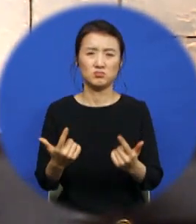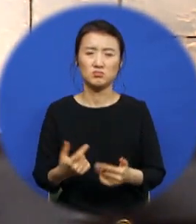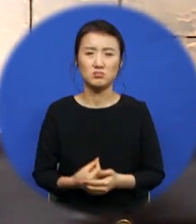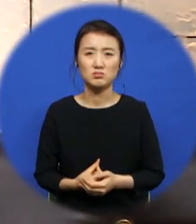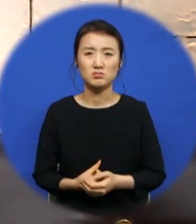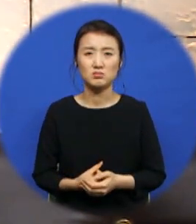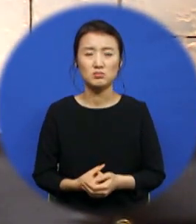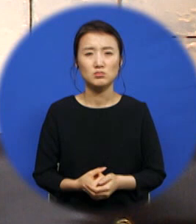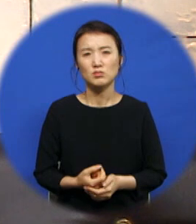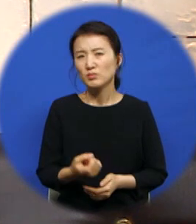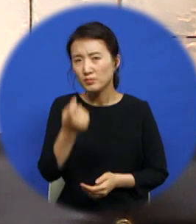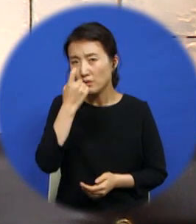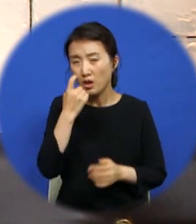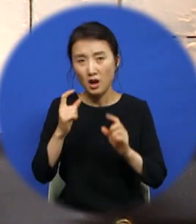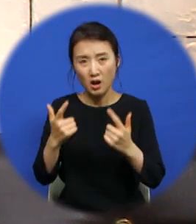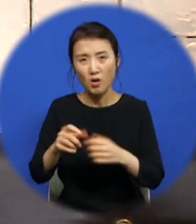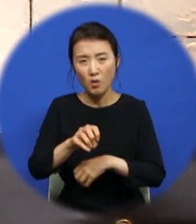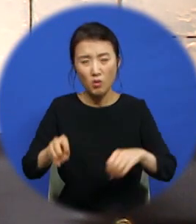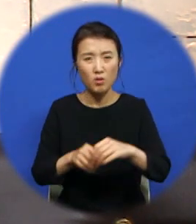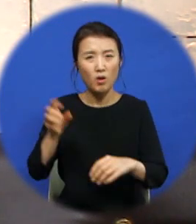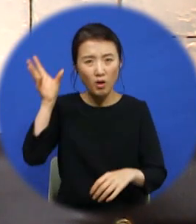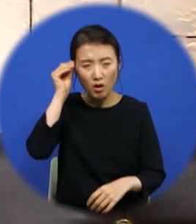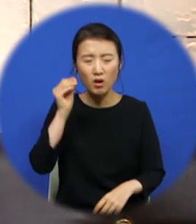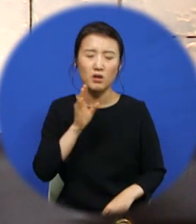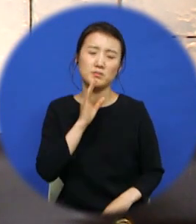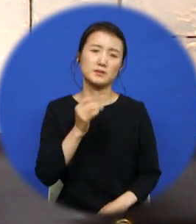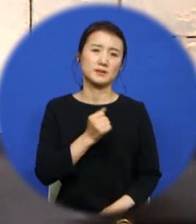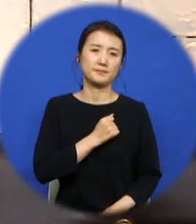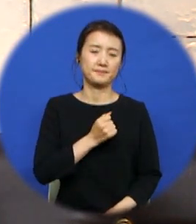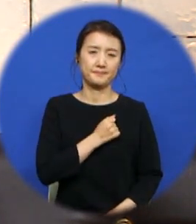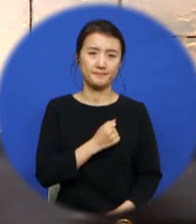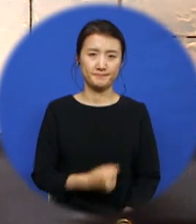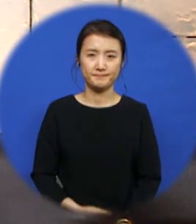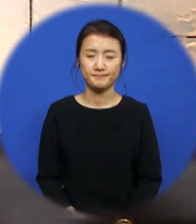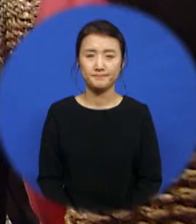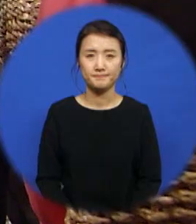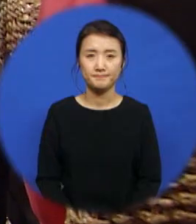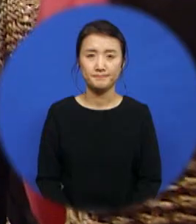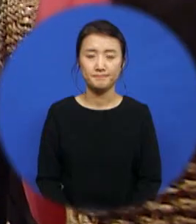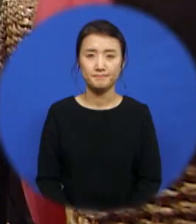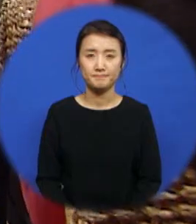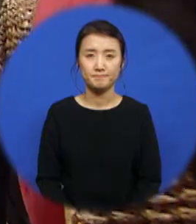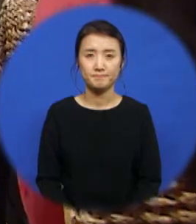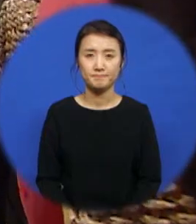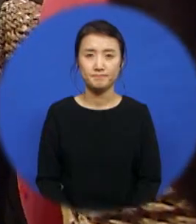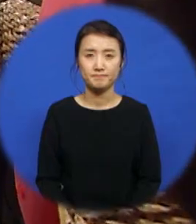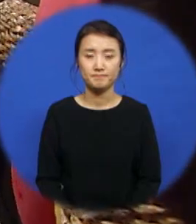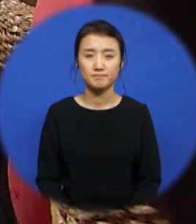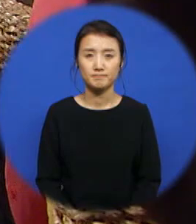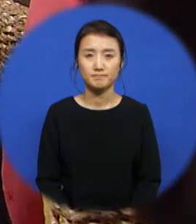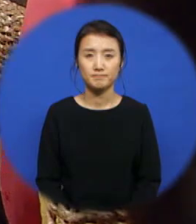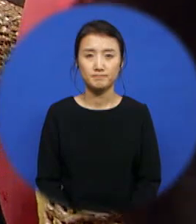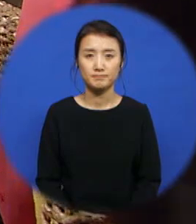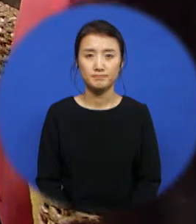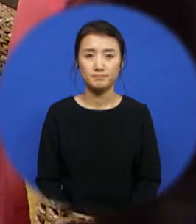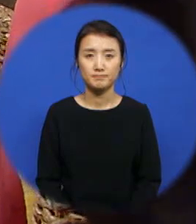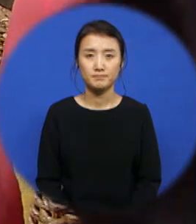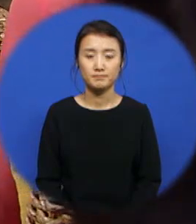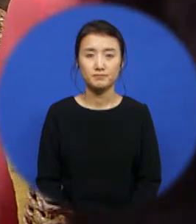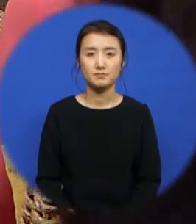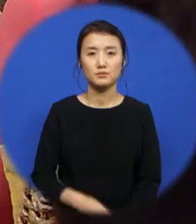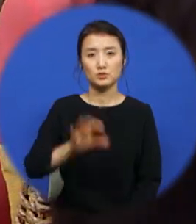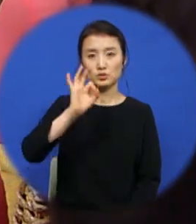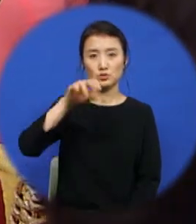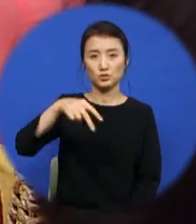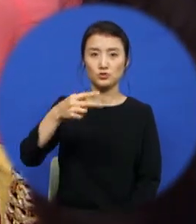찾기 힘들어 하는 것은 너무 너무 쓰고 이상한 거 있죠 예 한번 보시죠 그러면 한 보시기 바랍니다 유대인 원